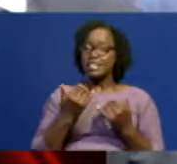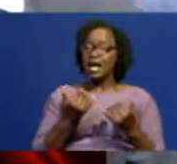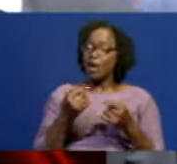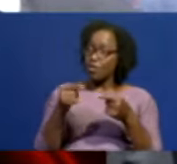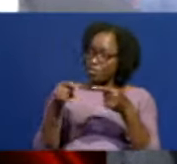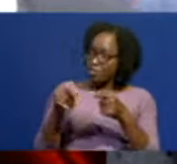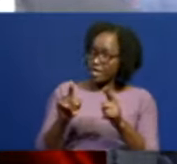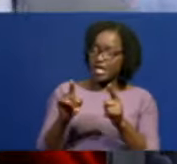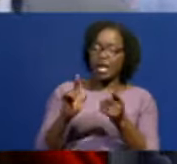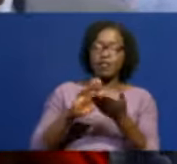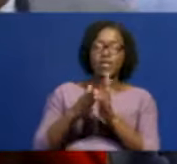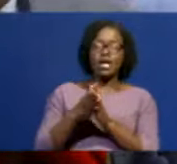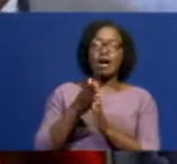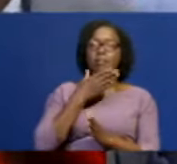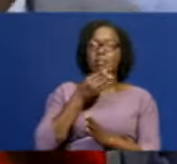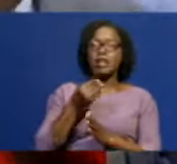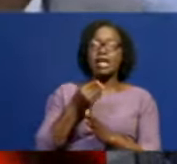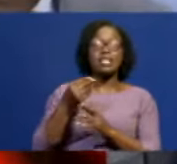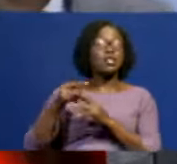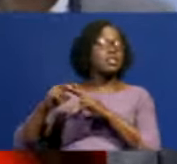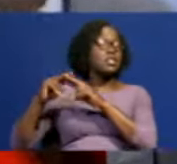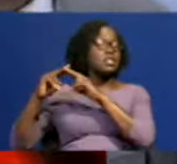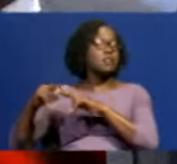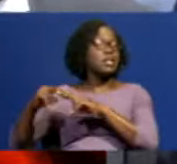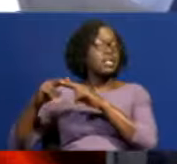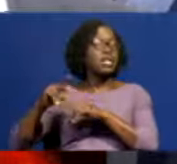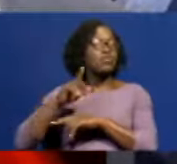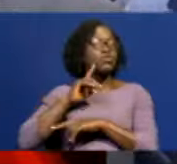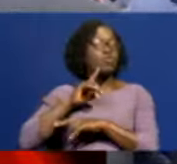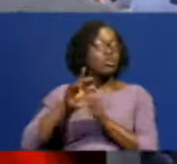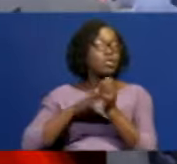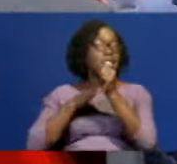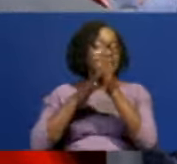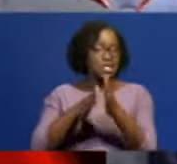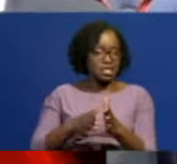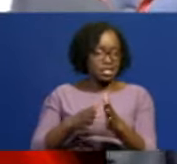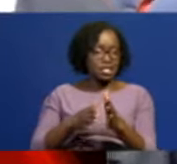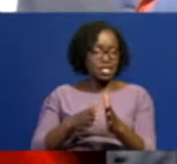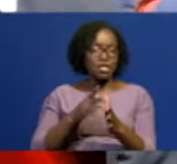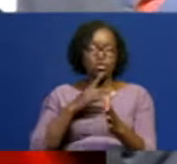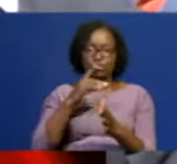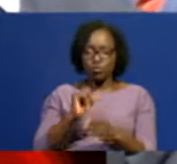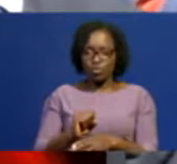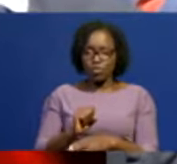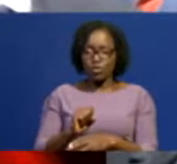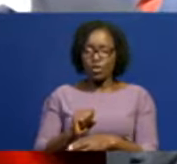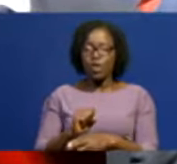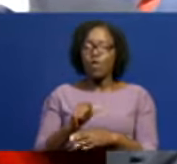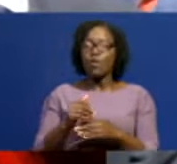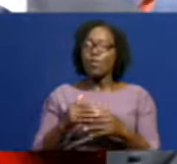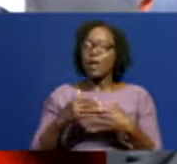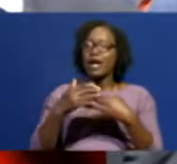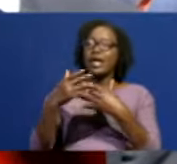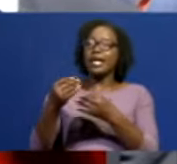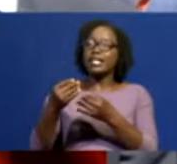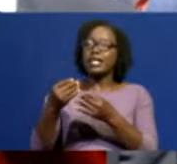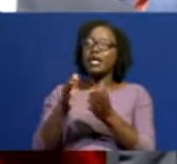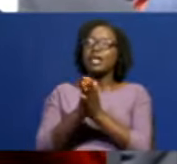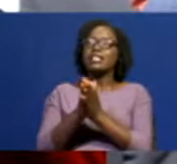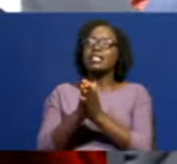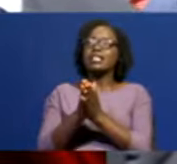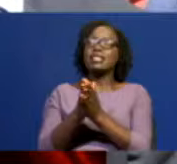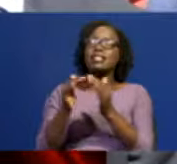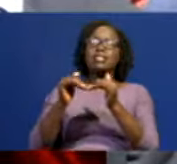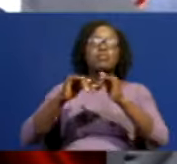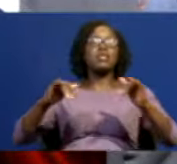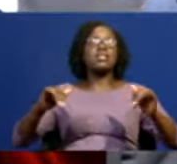wao wamekuwa wanaume na ni wanategemewa na kesho, ni viongozi wa kesho. Kwa hivyo waende wajitengeze, wajitenge